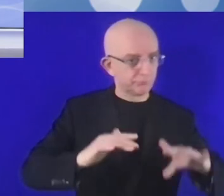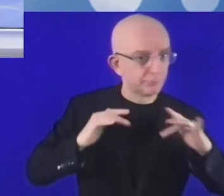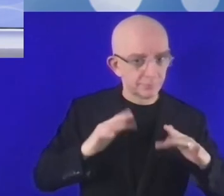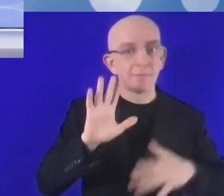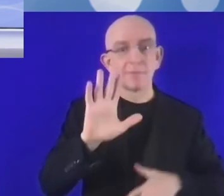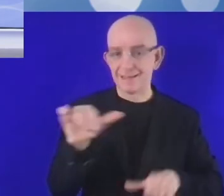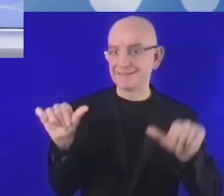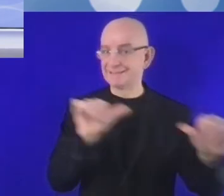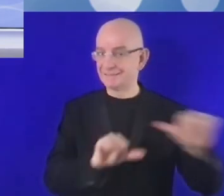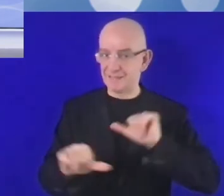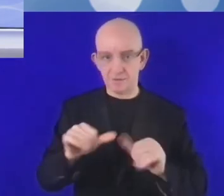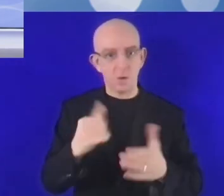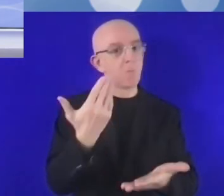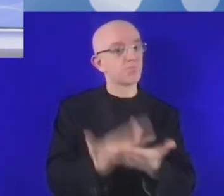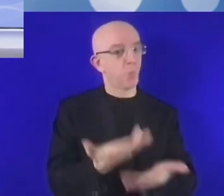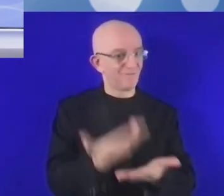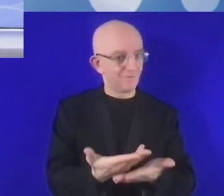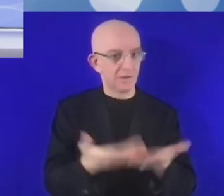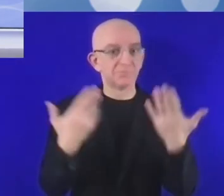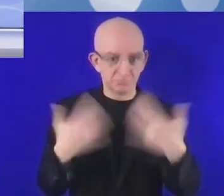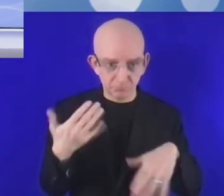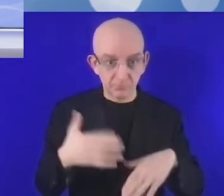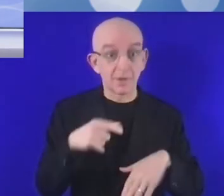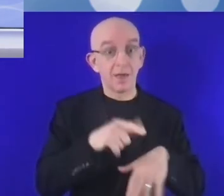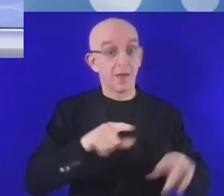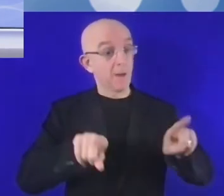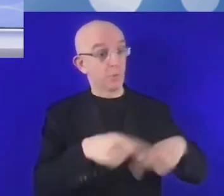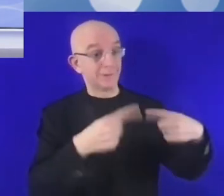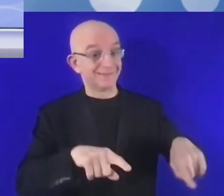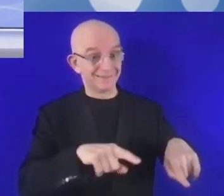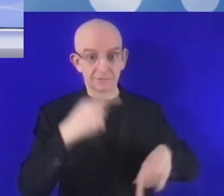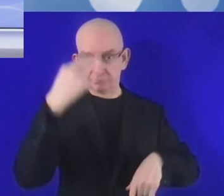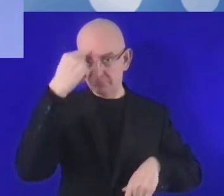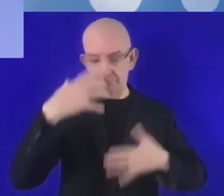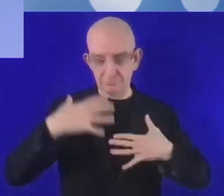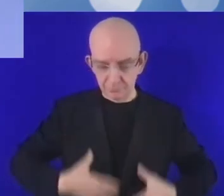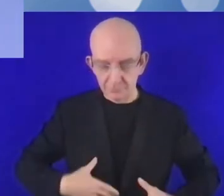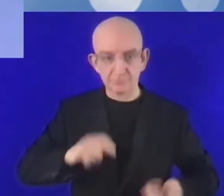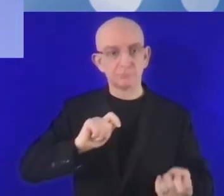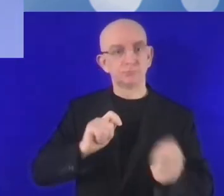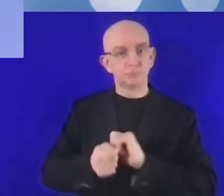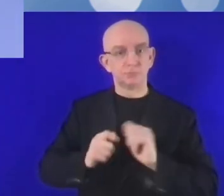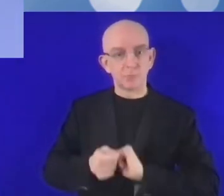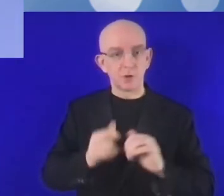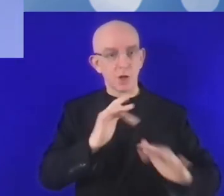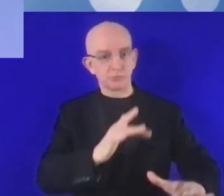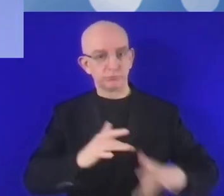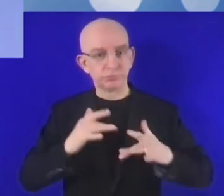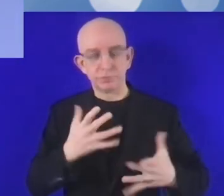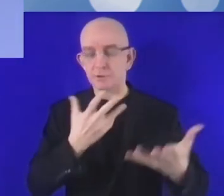scientifiquement. Il est prouvé scientifiquement que la musique influence, a une importance pour notre qualité de